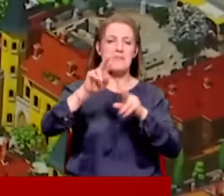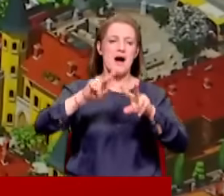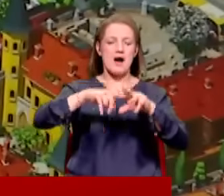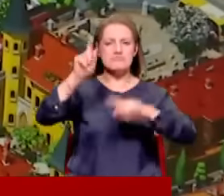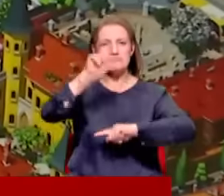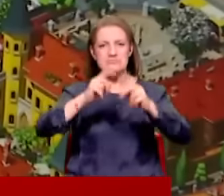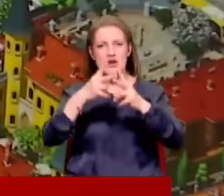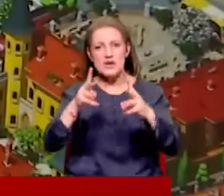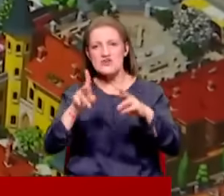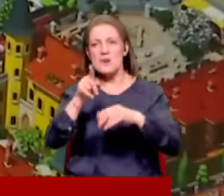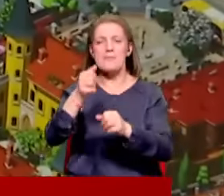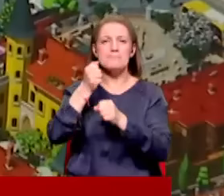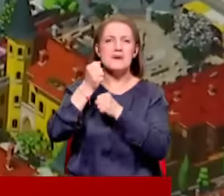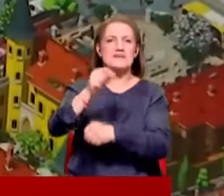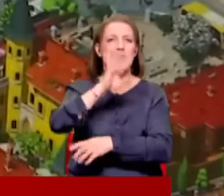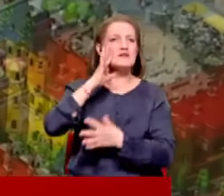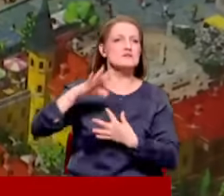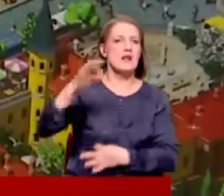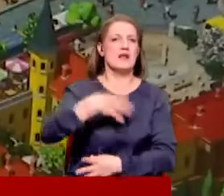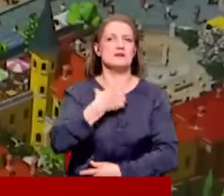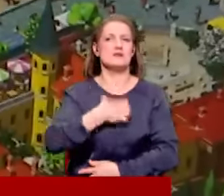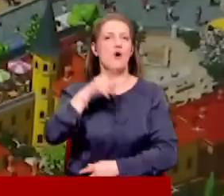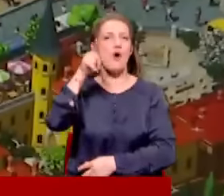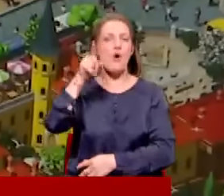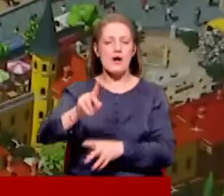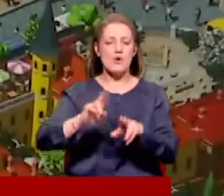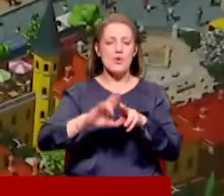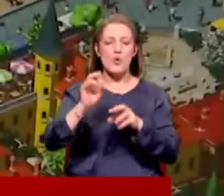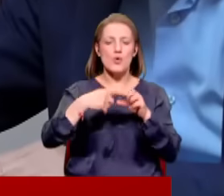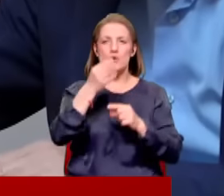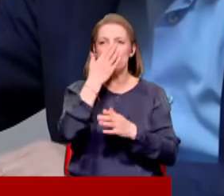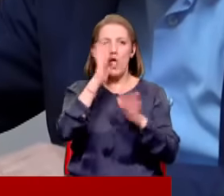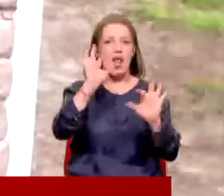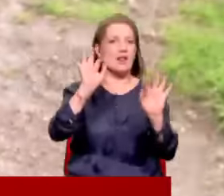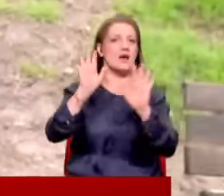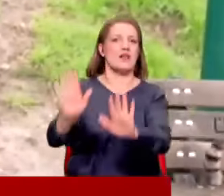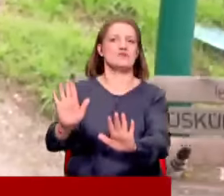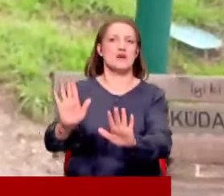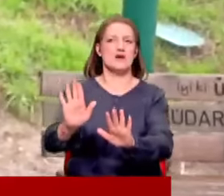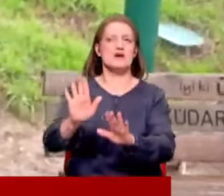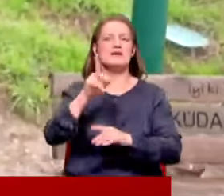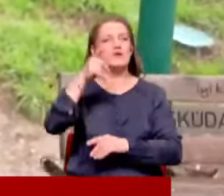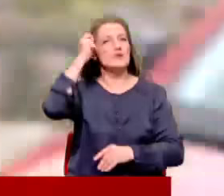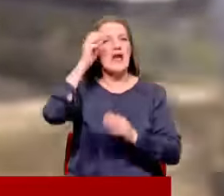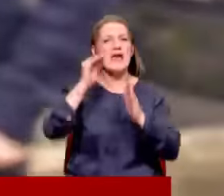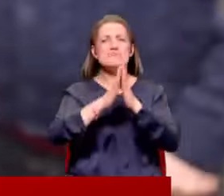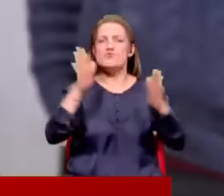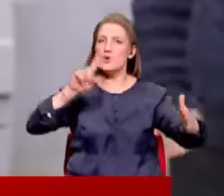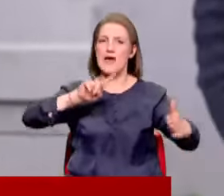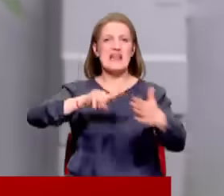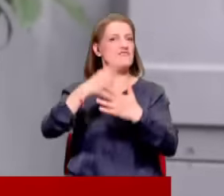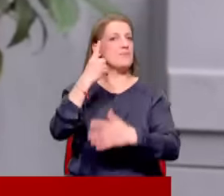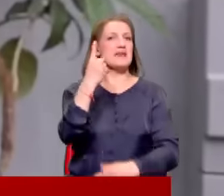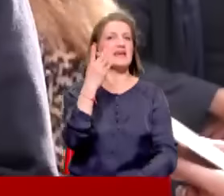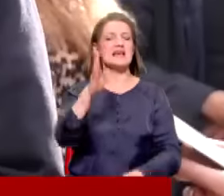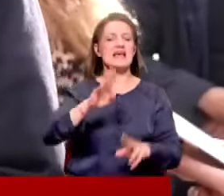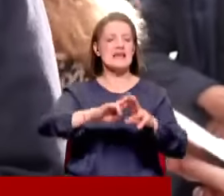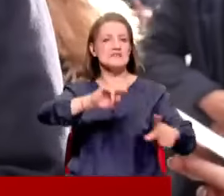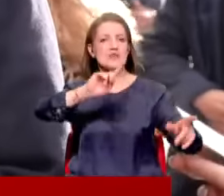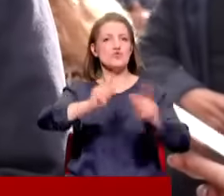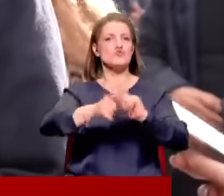baskı. Çok fazla insanı endişelendiriyordu. Orası koru olarak kalacak. Sinem Dedetaş'ın Üsküdar'da en büyük hedeflerinden biri